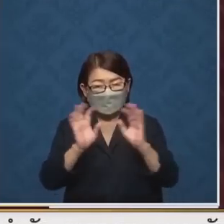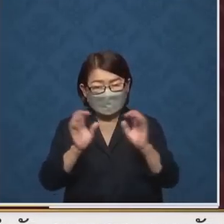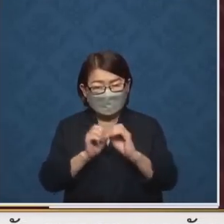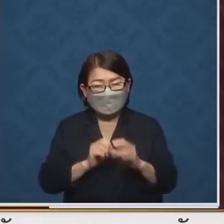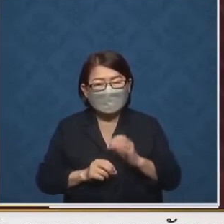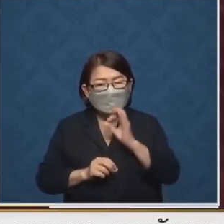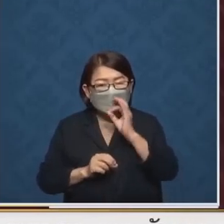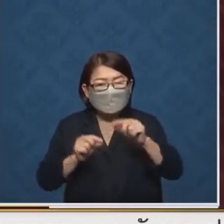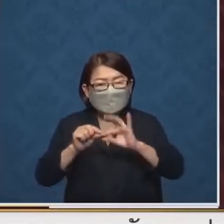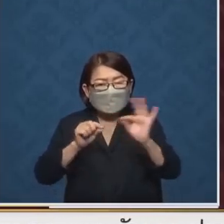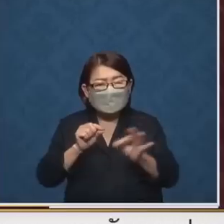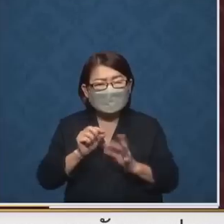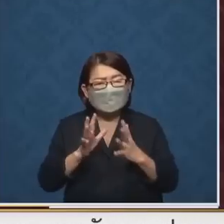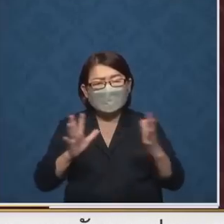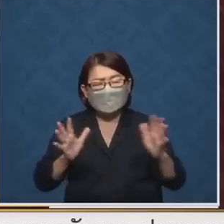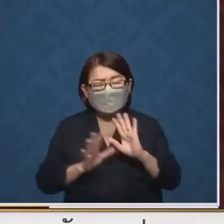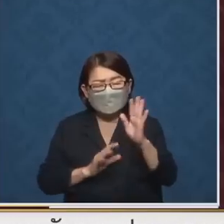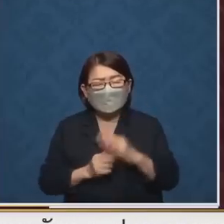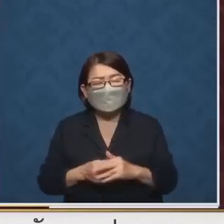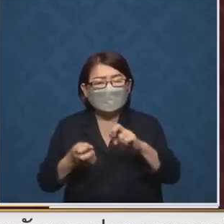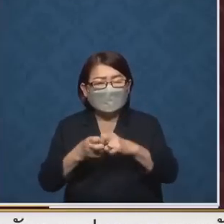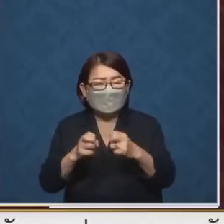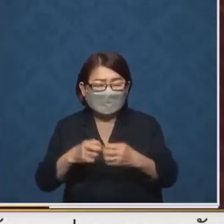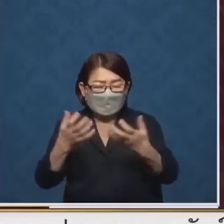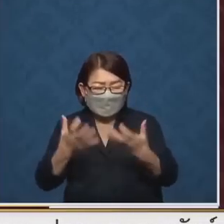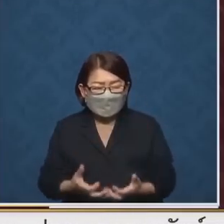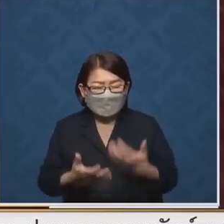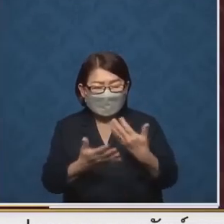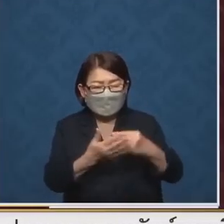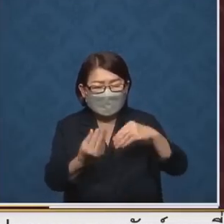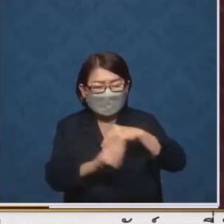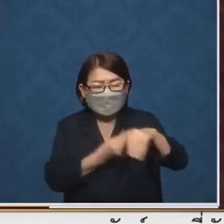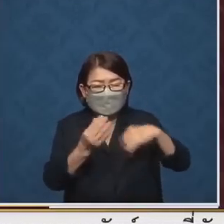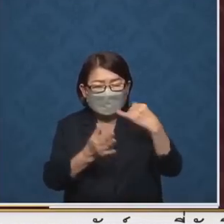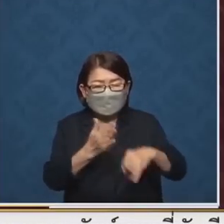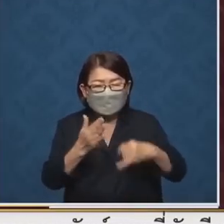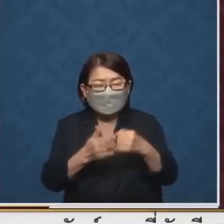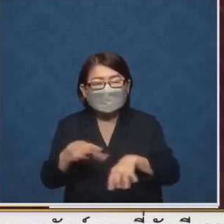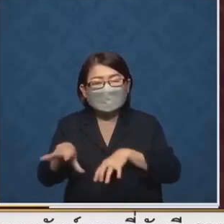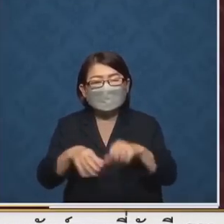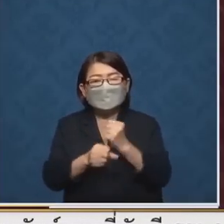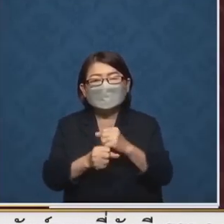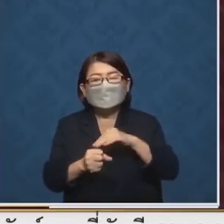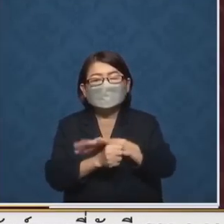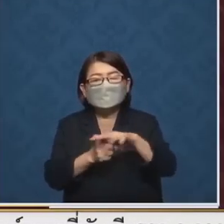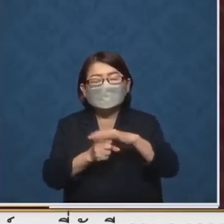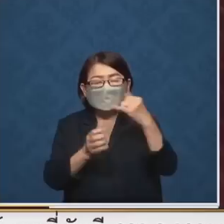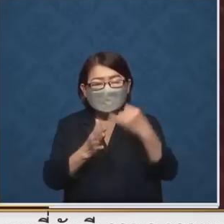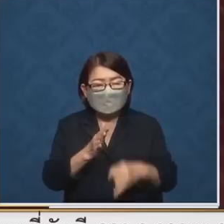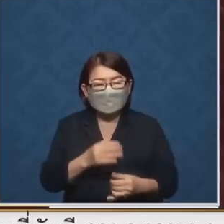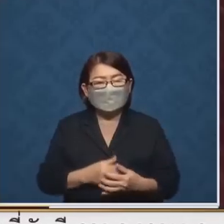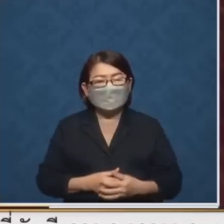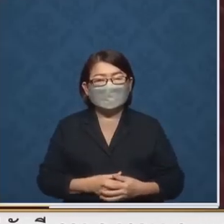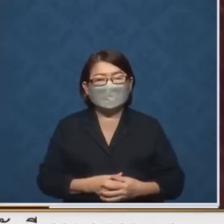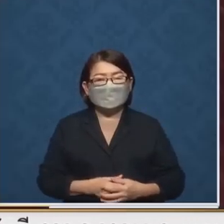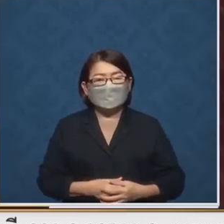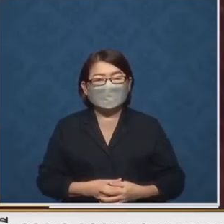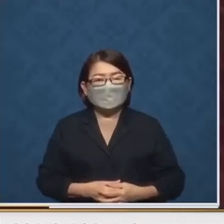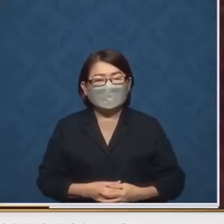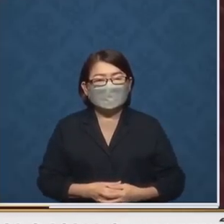ไม่ต้องพูดระยาวเลยครับวิกริเศรษกิจวันนี้เพราะบริหารโวิผดผพาดแผนตอไปครับ